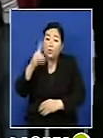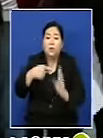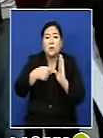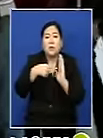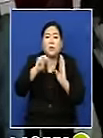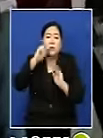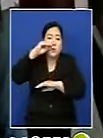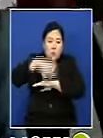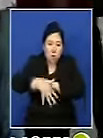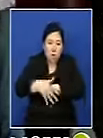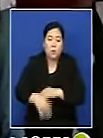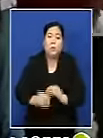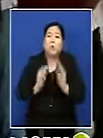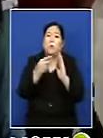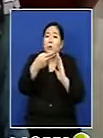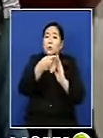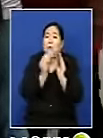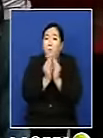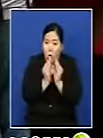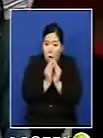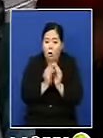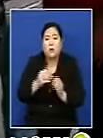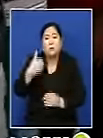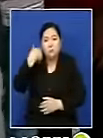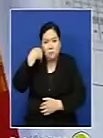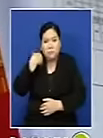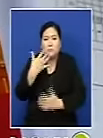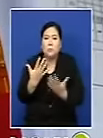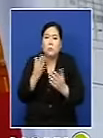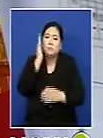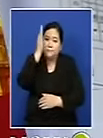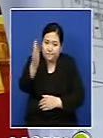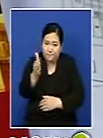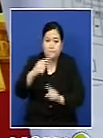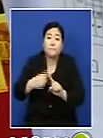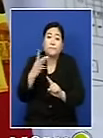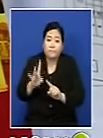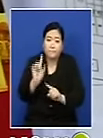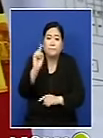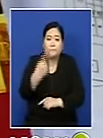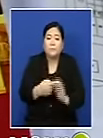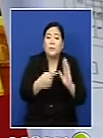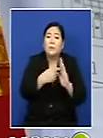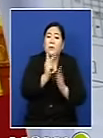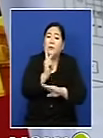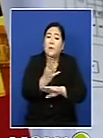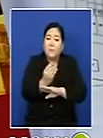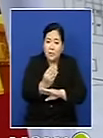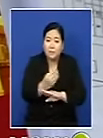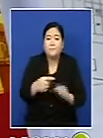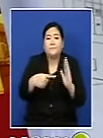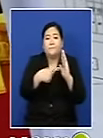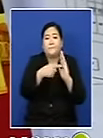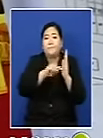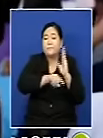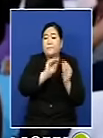ำพูส่วน1สิงหาคมพบกันได้ที่กำแพงเพชรฉะเชิงเทราร้อยเอ็ดเลยศรีสะเกษอำนา